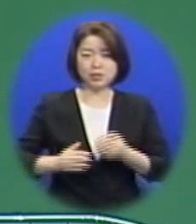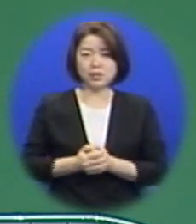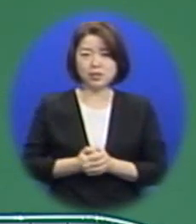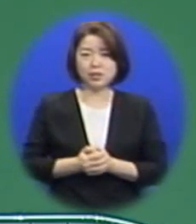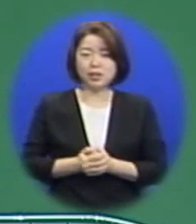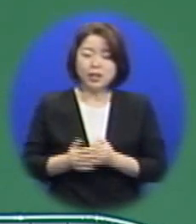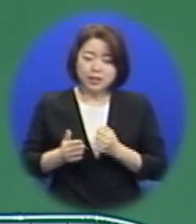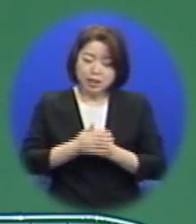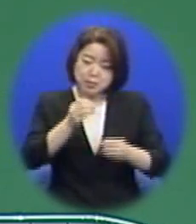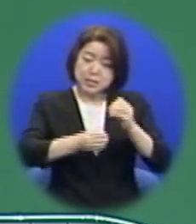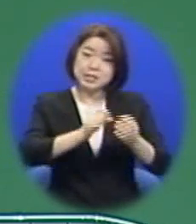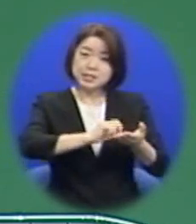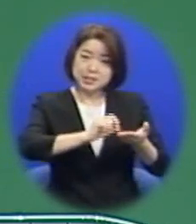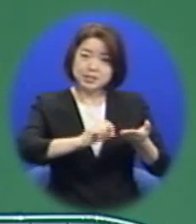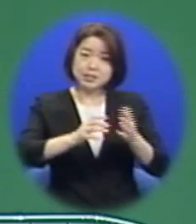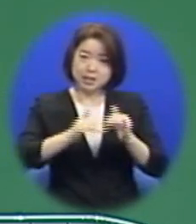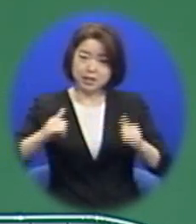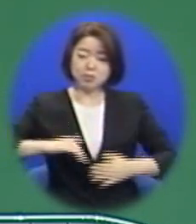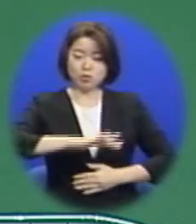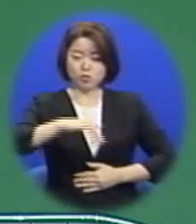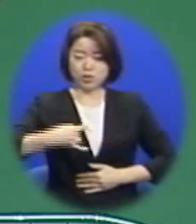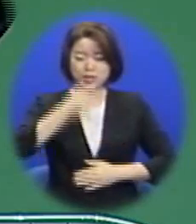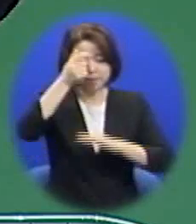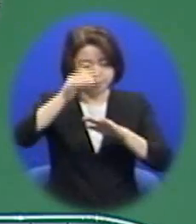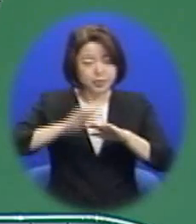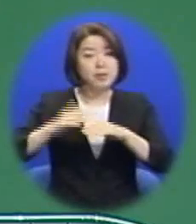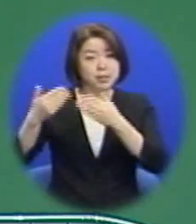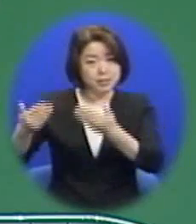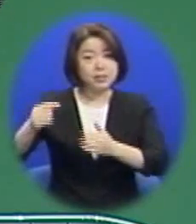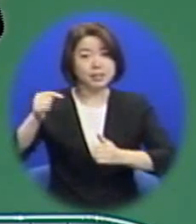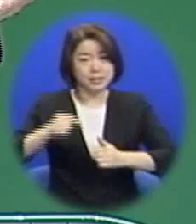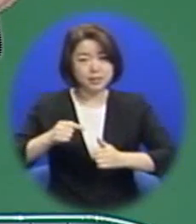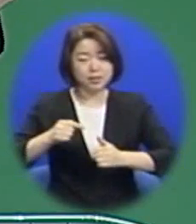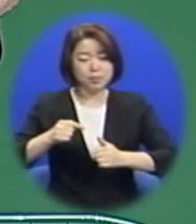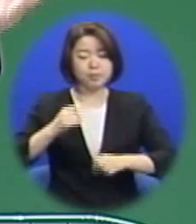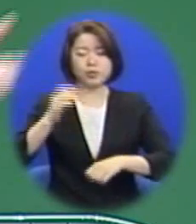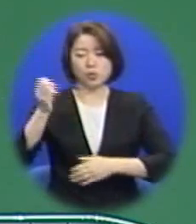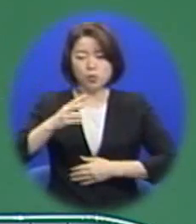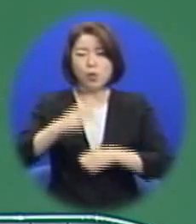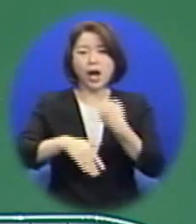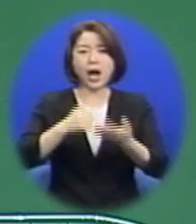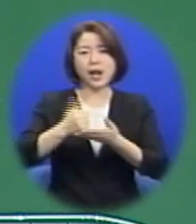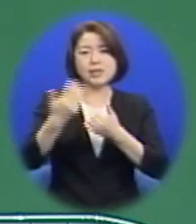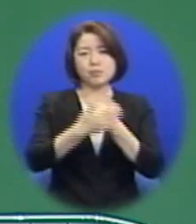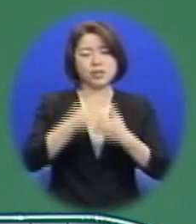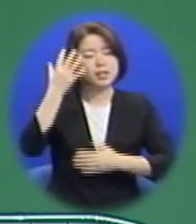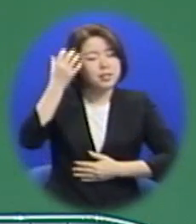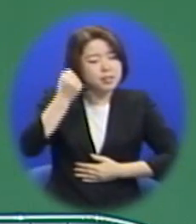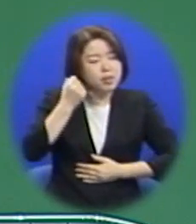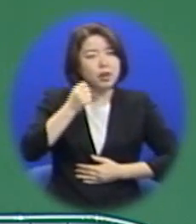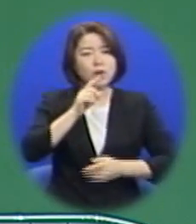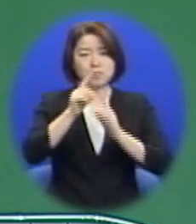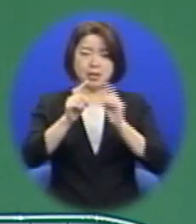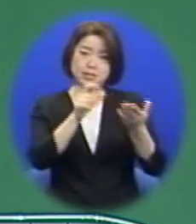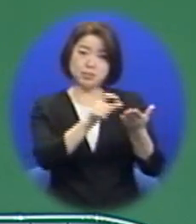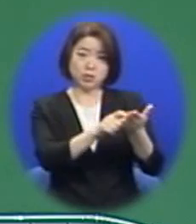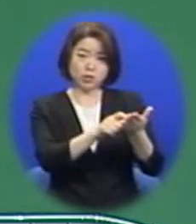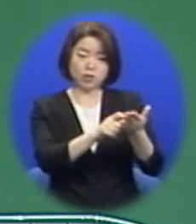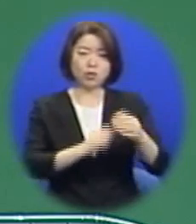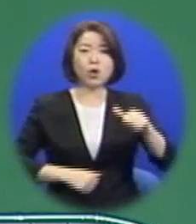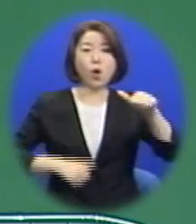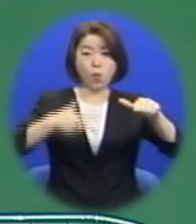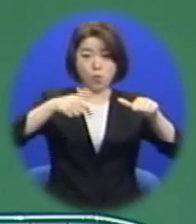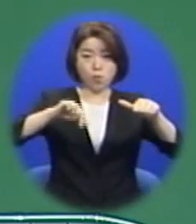기자가 우리에게 예배하라고 하면서 하나님의 은혜를 기억하라고 그렇게 말씀합니다. 5절 말씀해